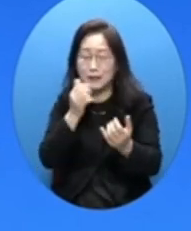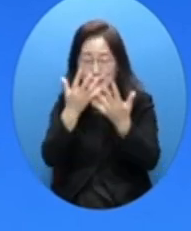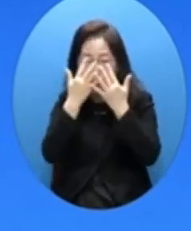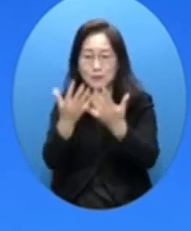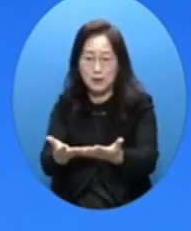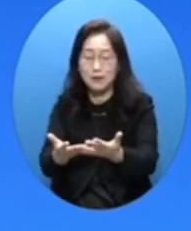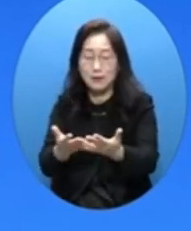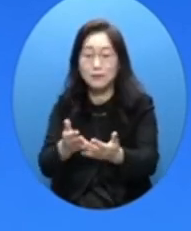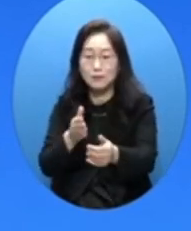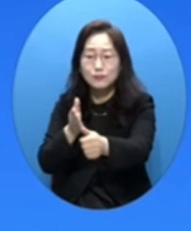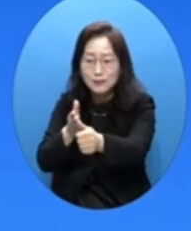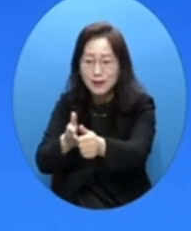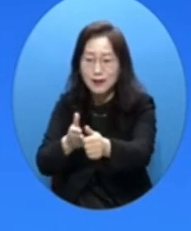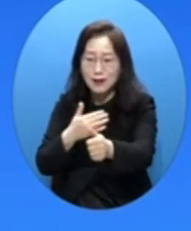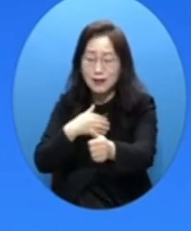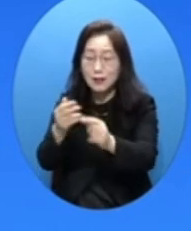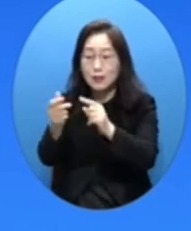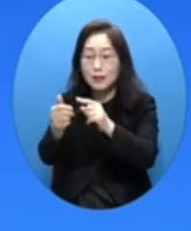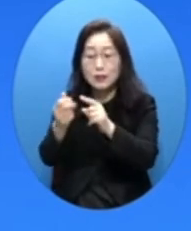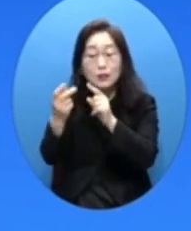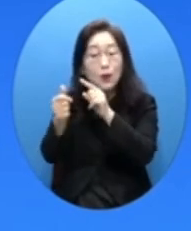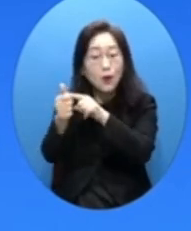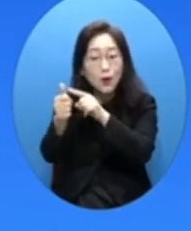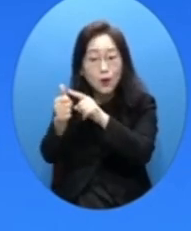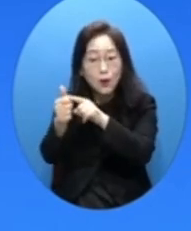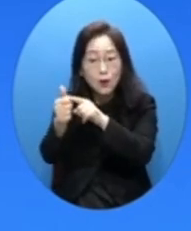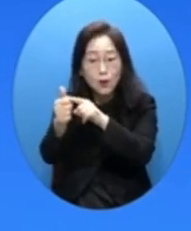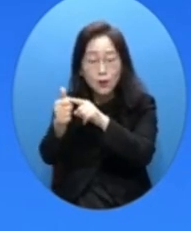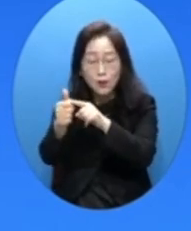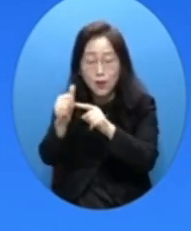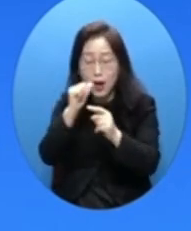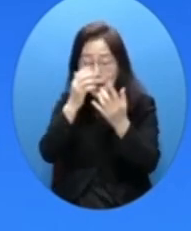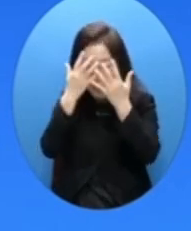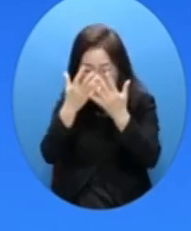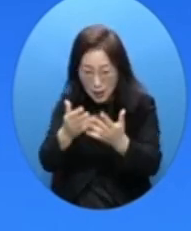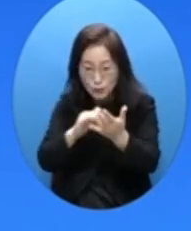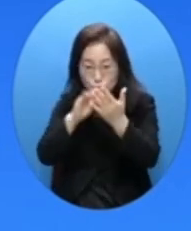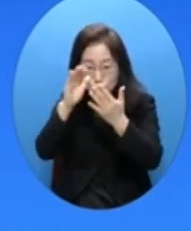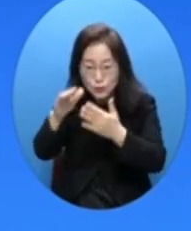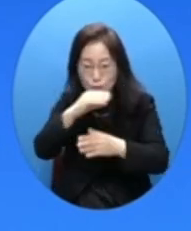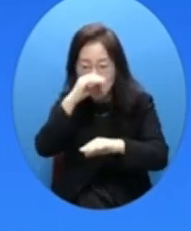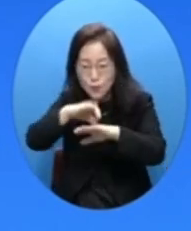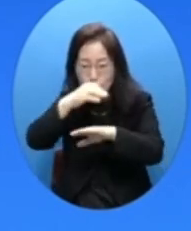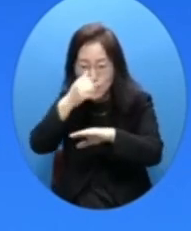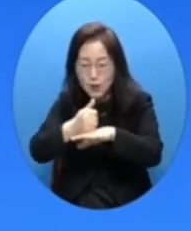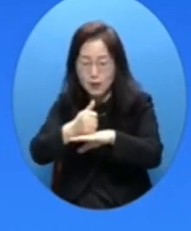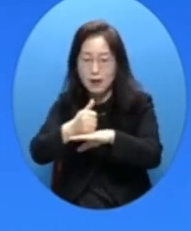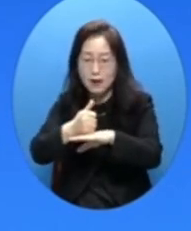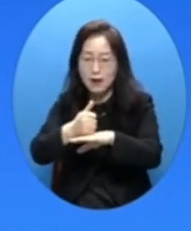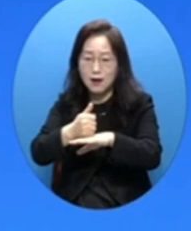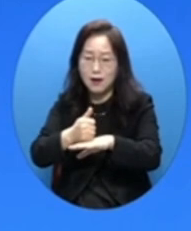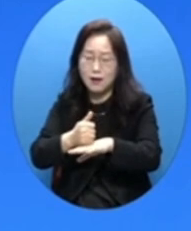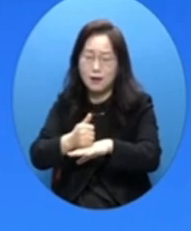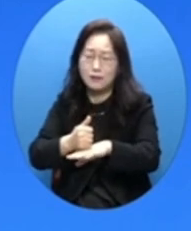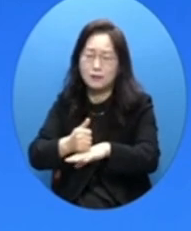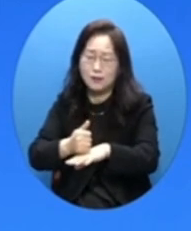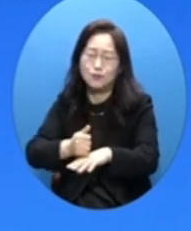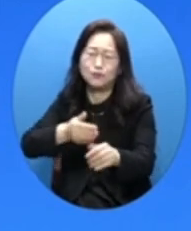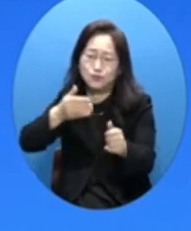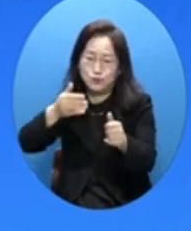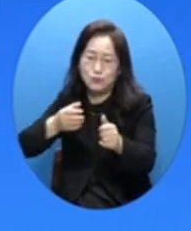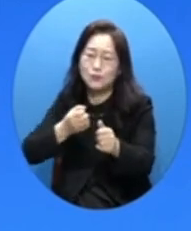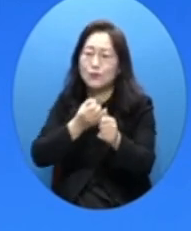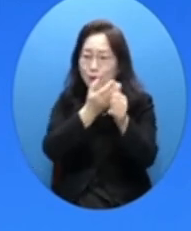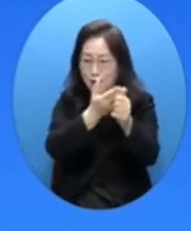나가서 바로 하나님께 내가 감옥 안에서 히브리 소년